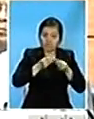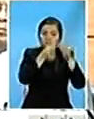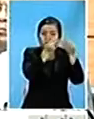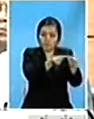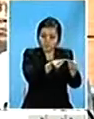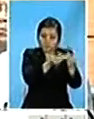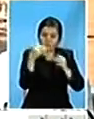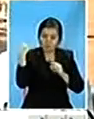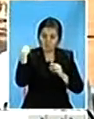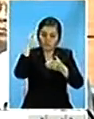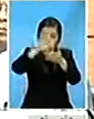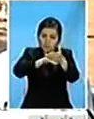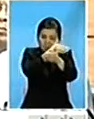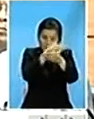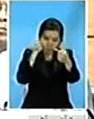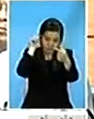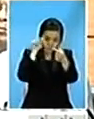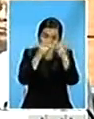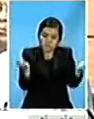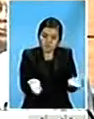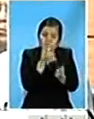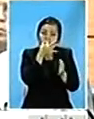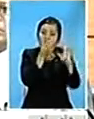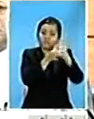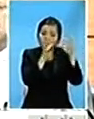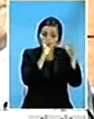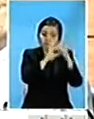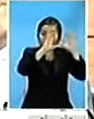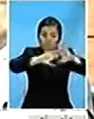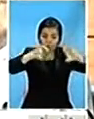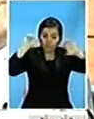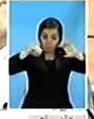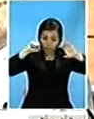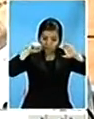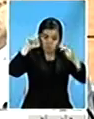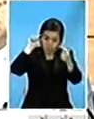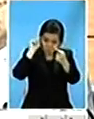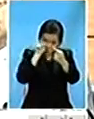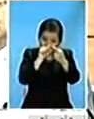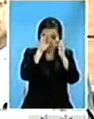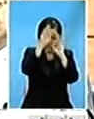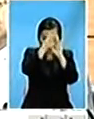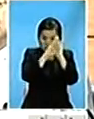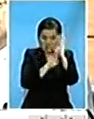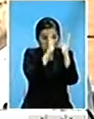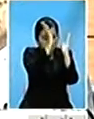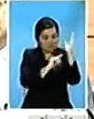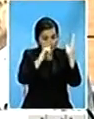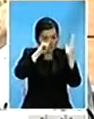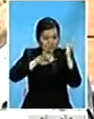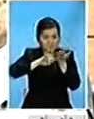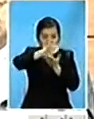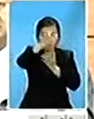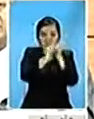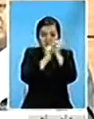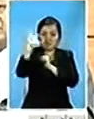มีแผนส่งเสริมความเป็นเลิศทางกีฬาของรัฐบาลนะครับมีกำหนดเป้าหมายไว้เลยว่าประเทศไทยไปโอลิมปิกจะต้องได้เหรีย